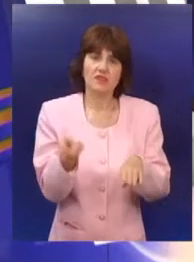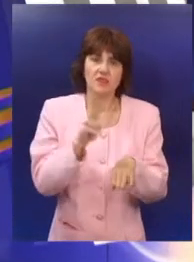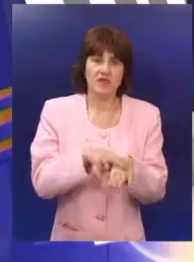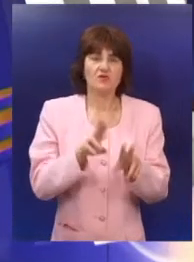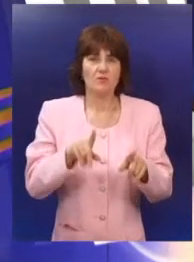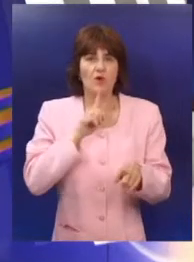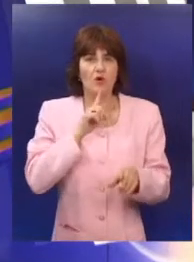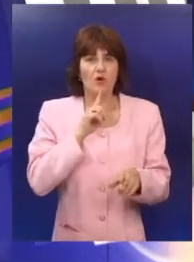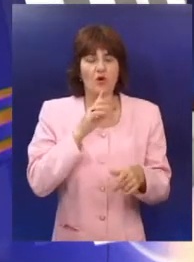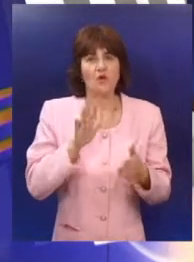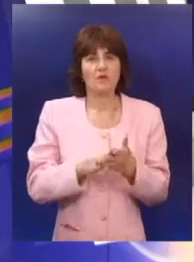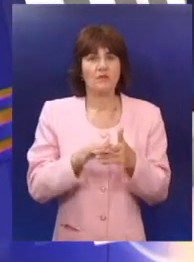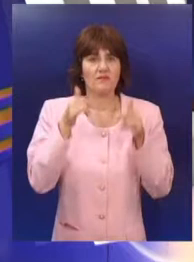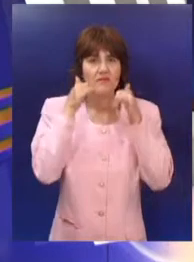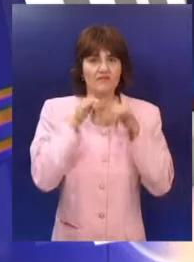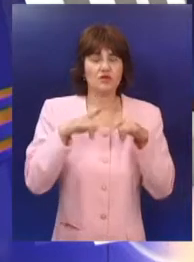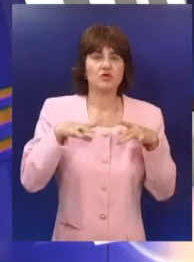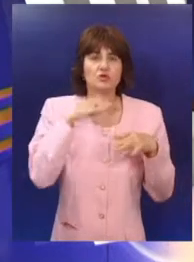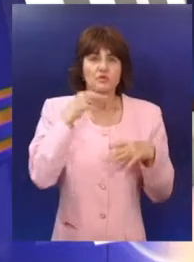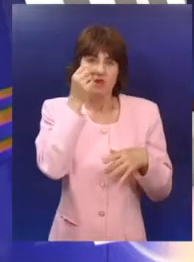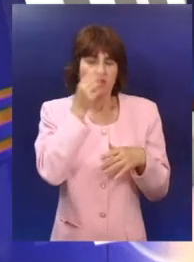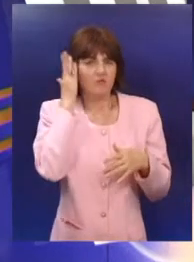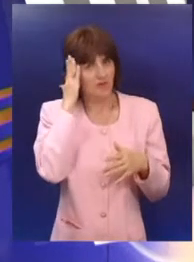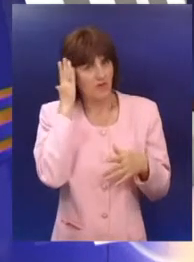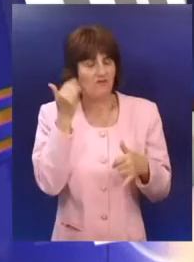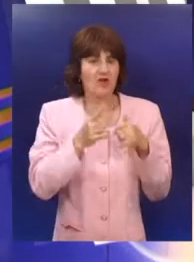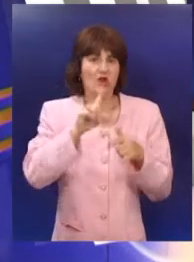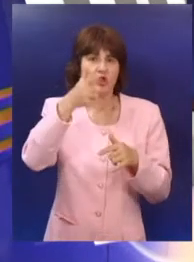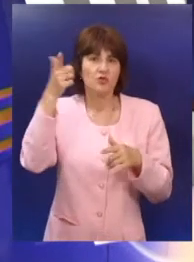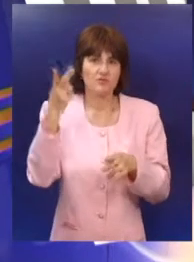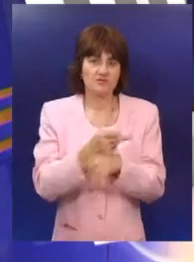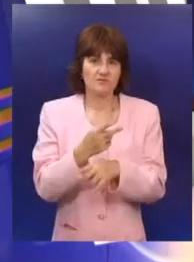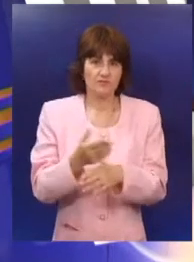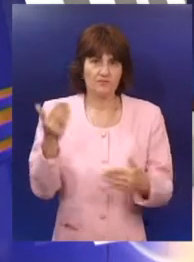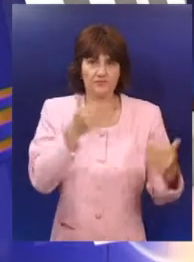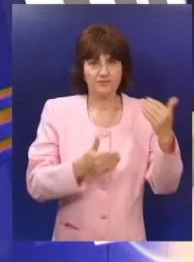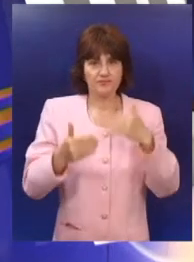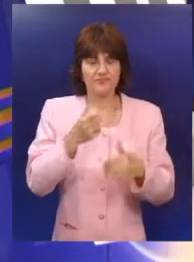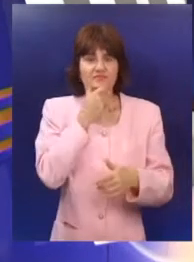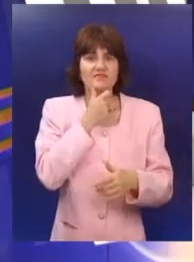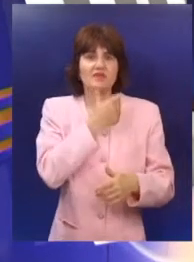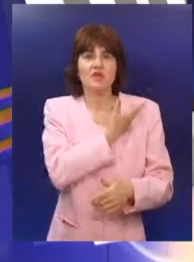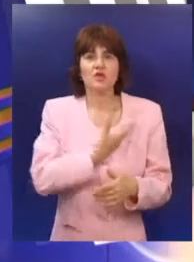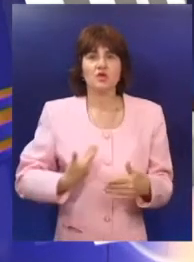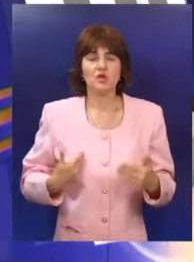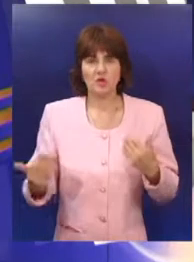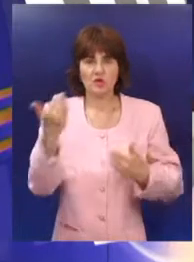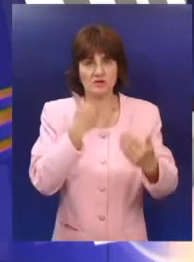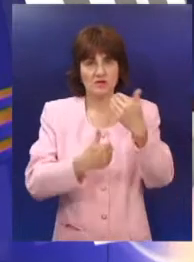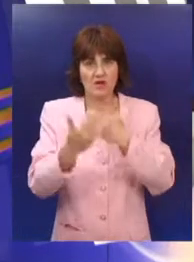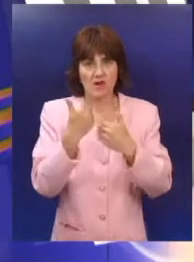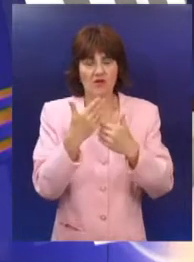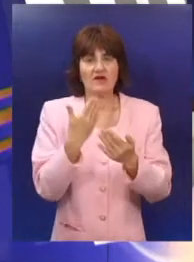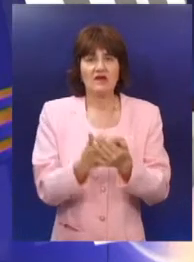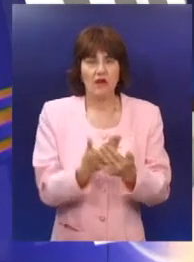onih koji na Paliću borave tokom vikenda, a dolaze iz centralne Srbije ili bivših republika Jugoslavije. Obzirom na to da se hoteli na